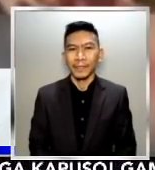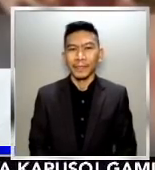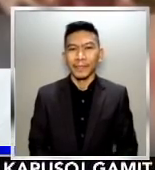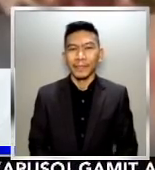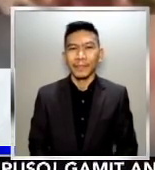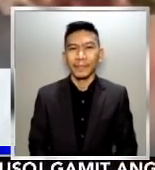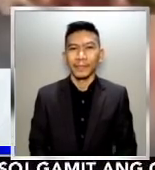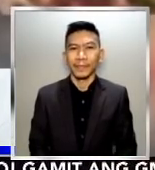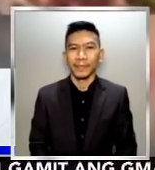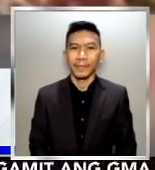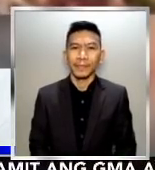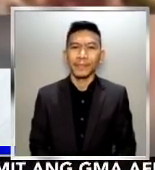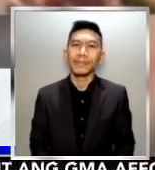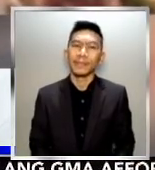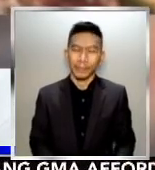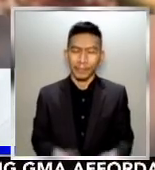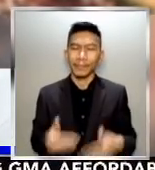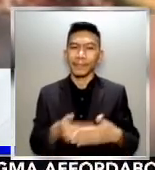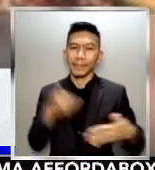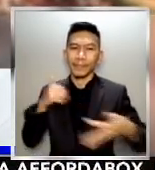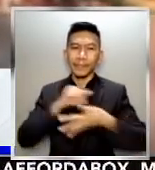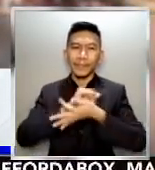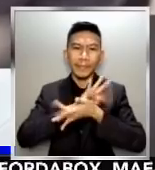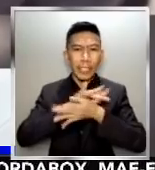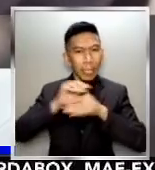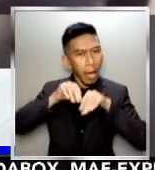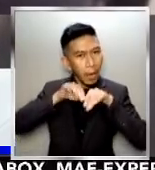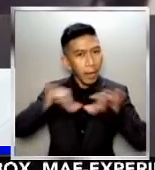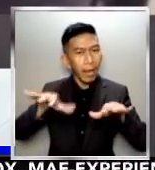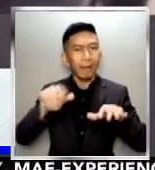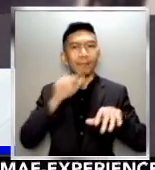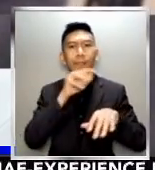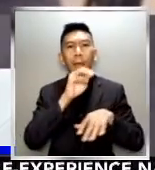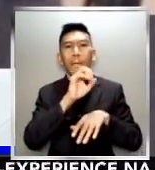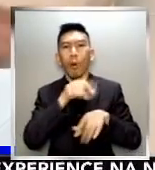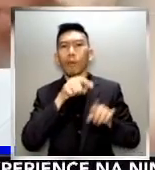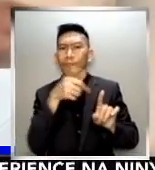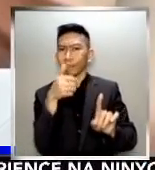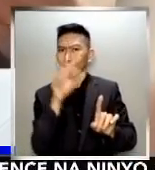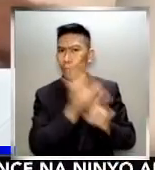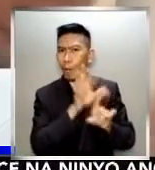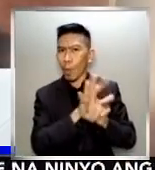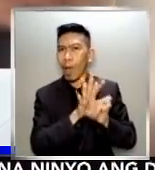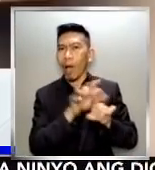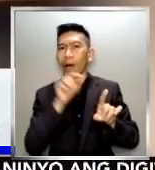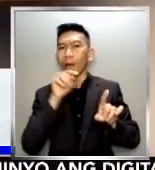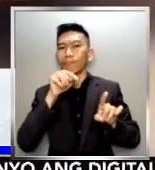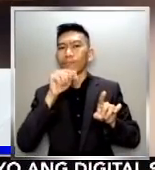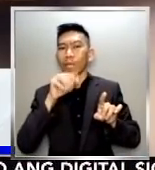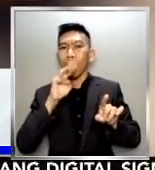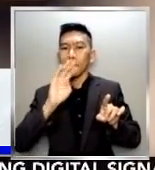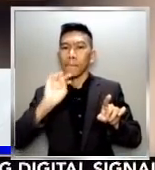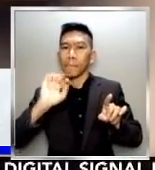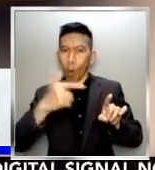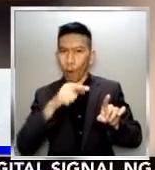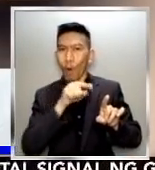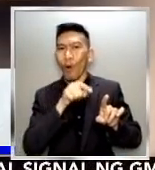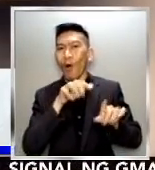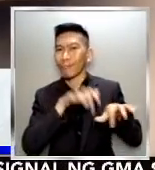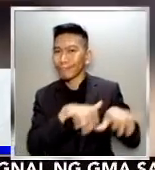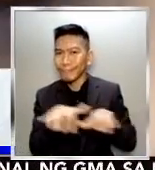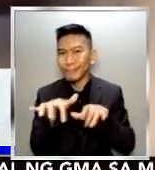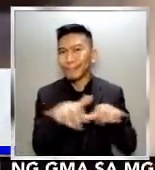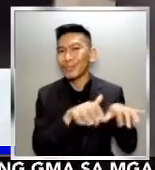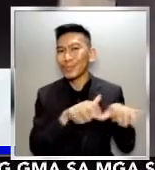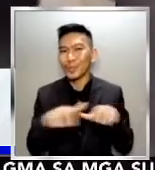Bago pumutok ang pandemya, laman ng mga mall ang pianistang si Bong Infante o mas kinila sa tawag na